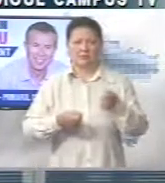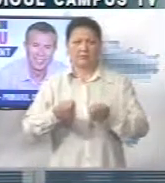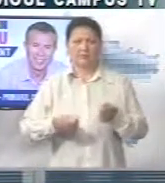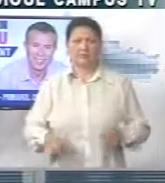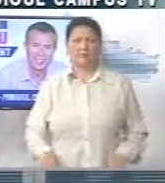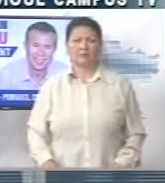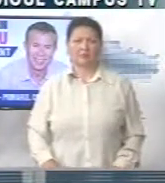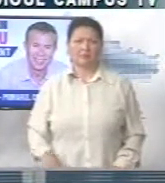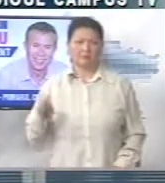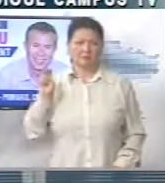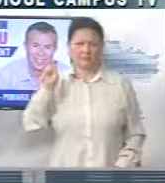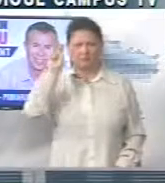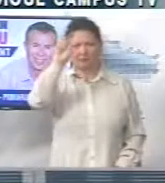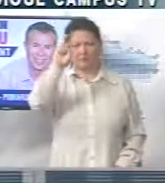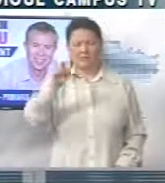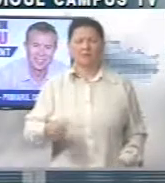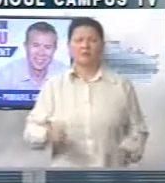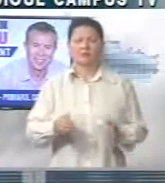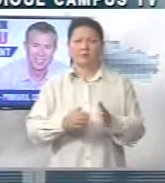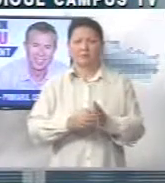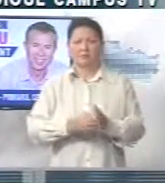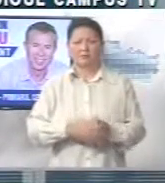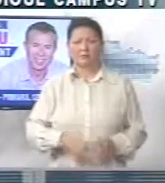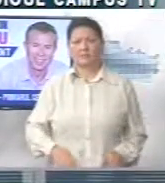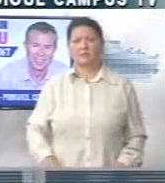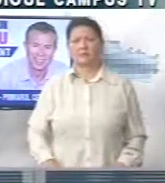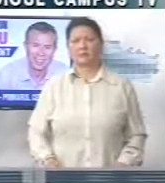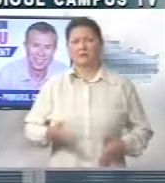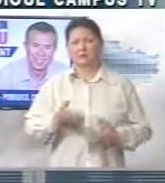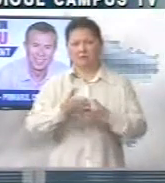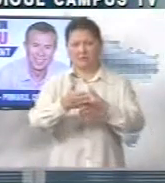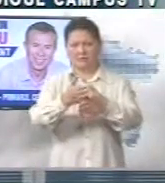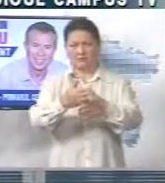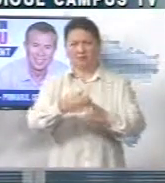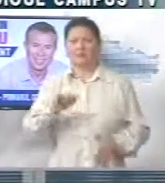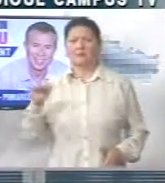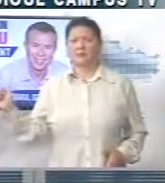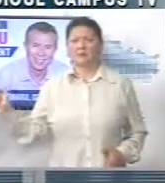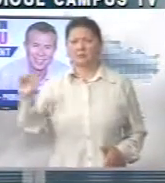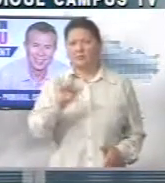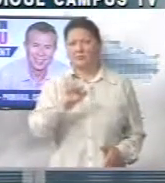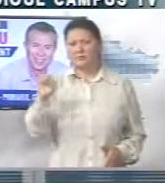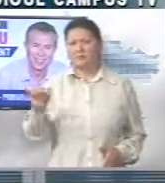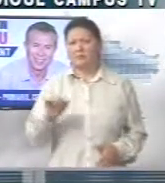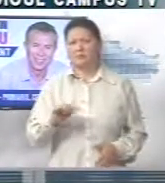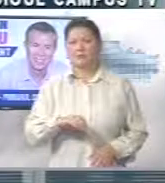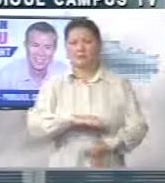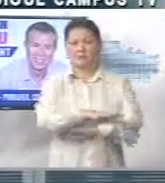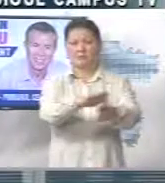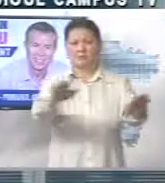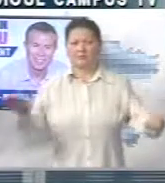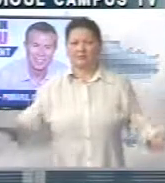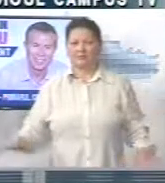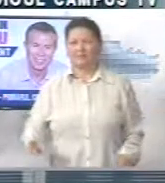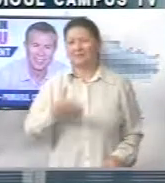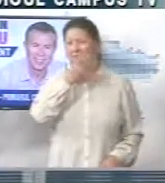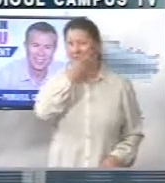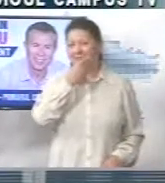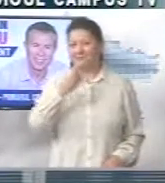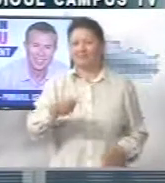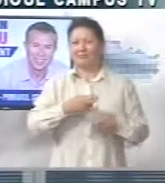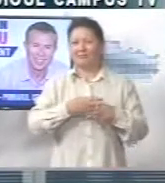Până la urmă trebuie încurajat transportul public, sigur, un transport frumos, corect, civilizat, să